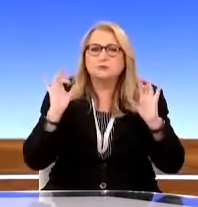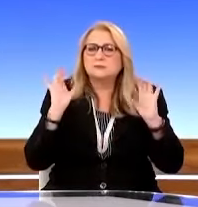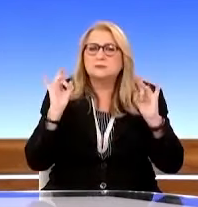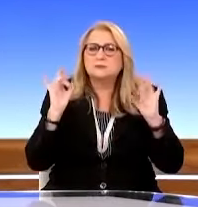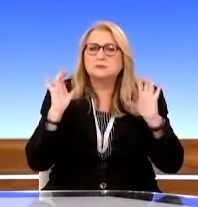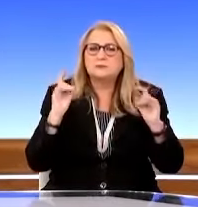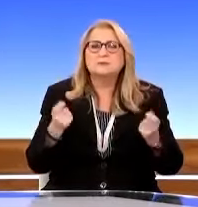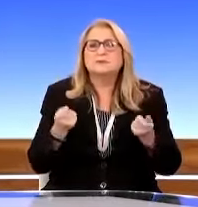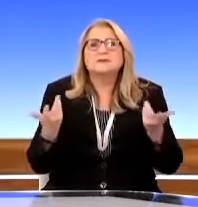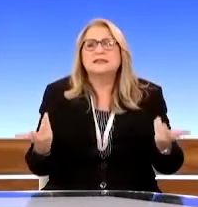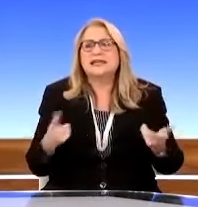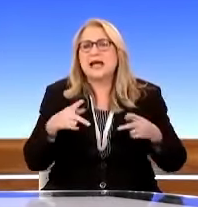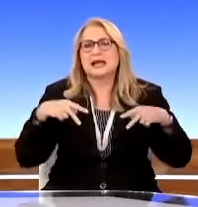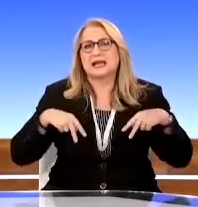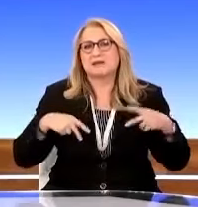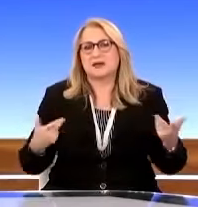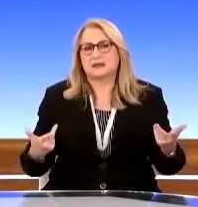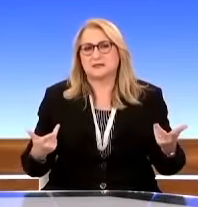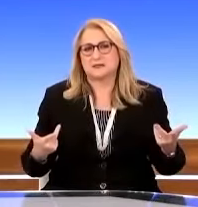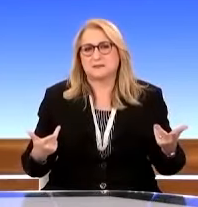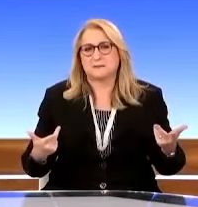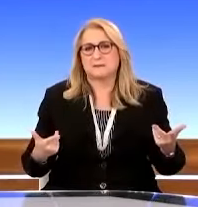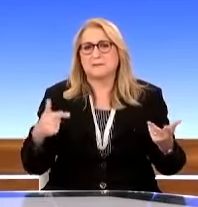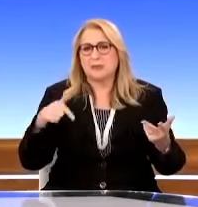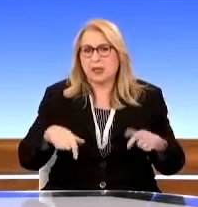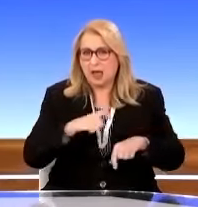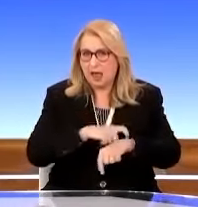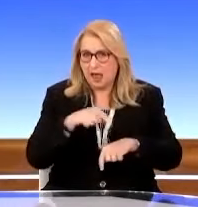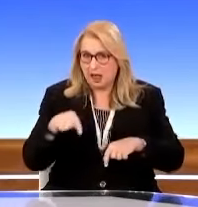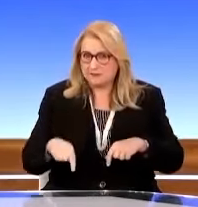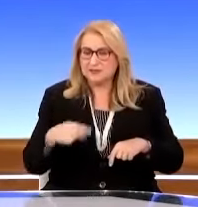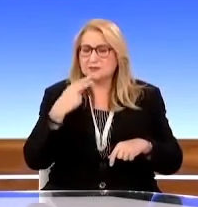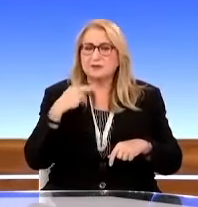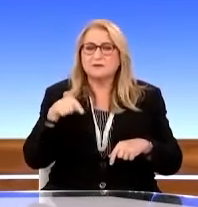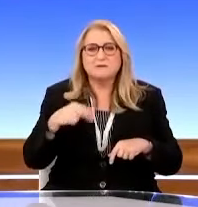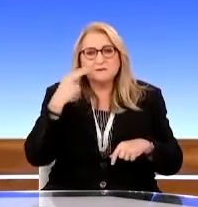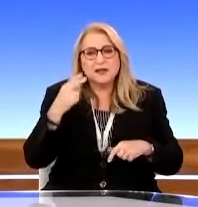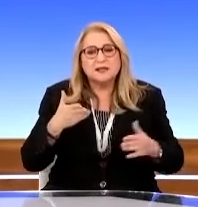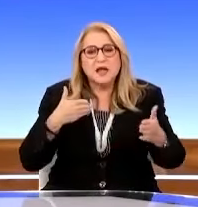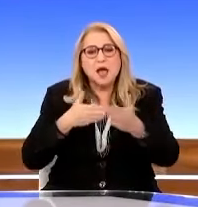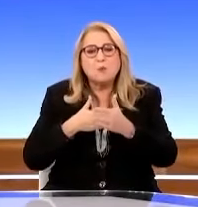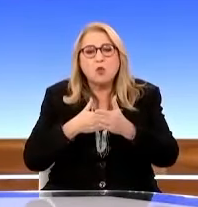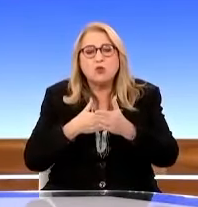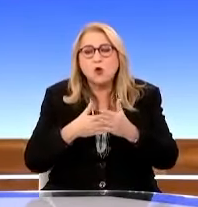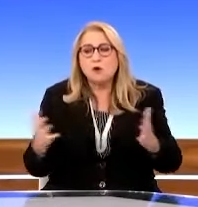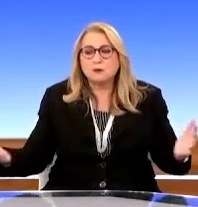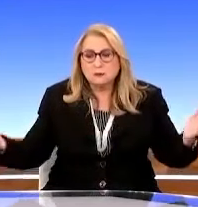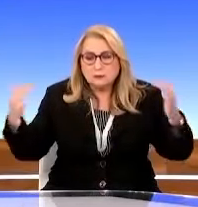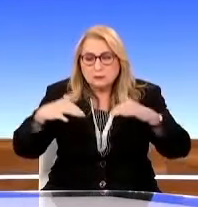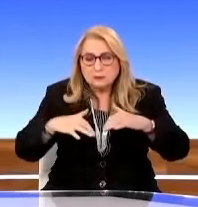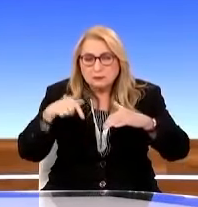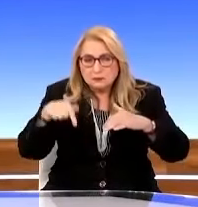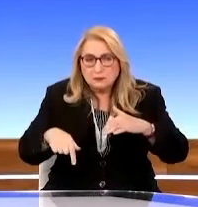του Δουβλίνου να γίνει αυτό εφικτό, γιατί αυτή τη στιγμή έχει παρεμποδιστεί κάτι τέτοιο? Πιστεύετε ότι